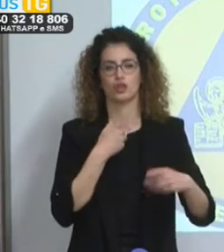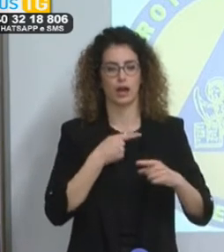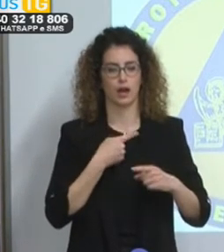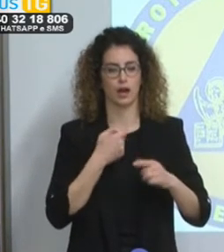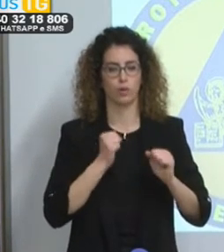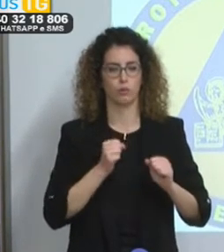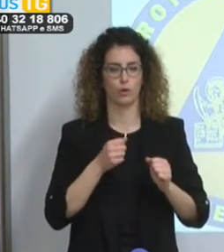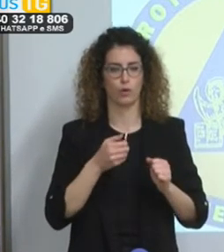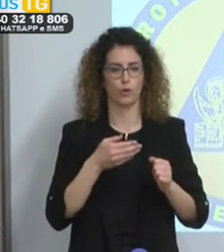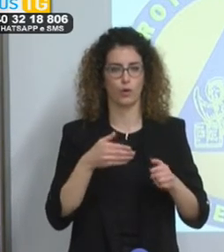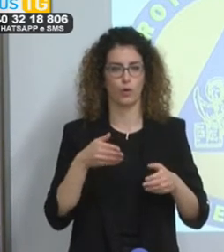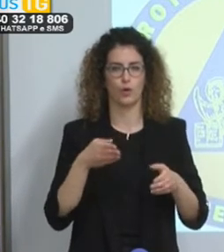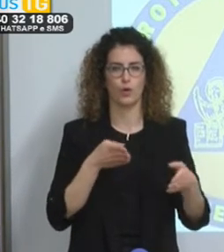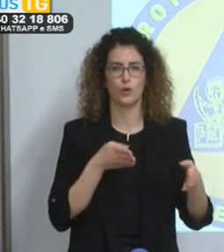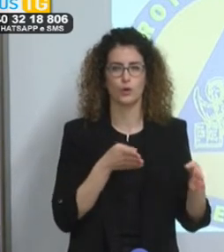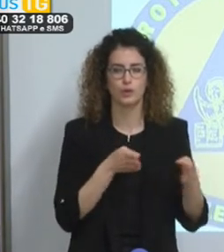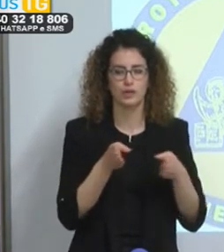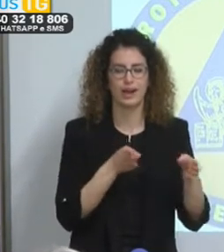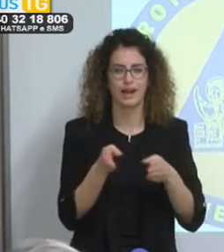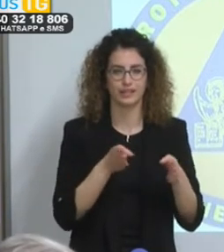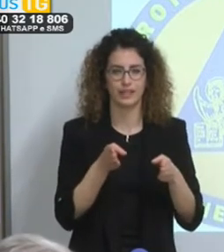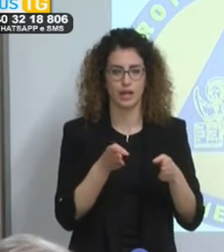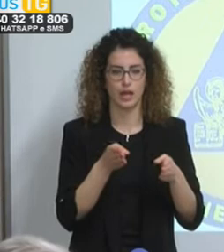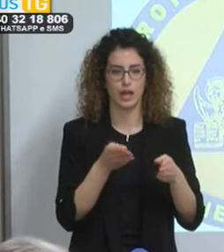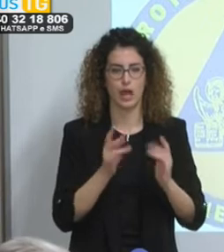permetterà di anche collassare di meno la viabilità con il camion.